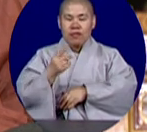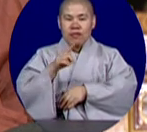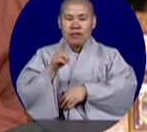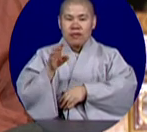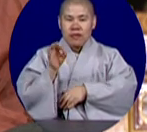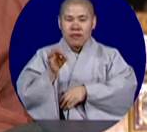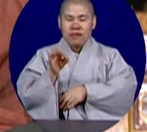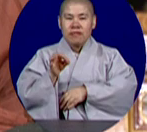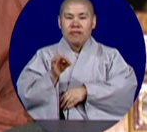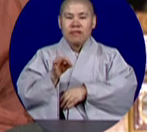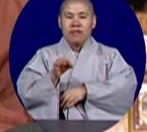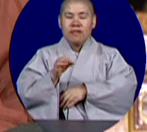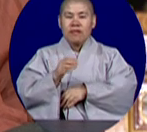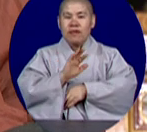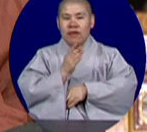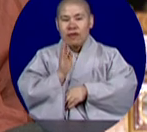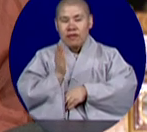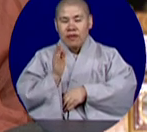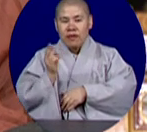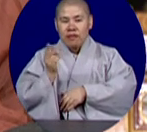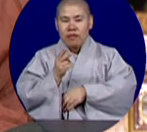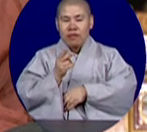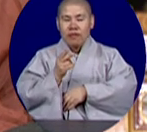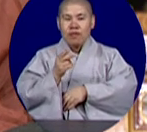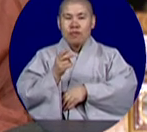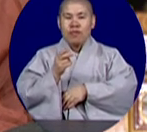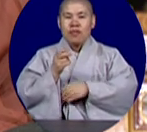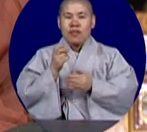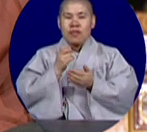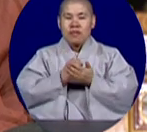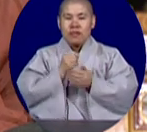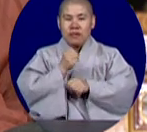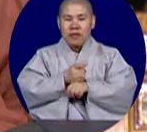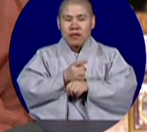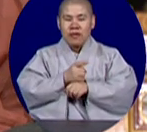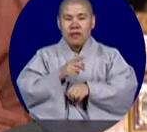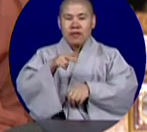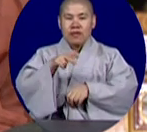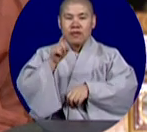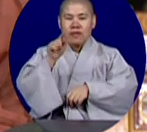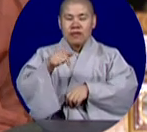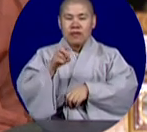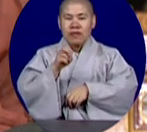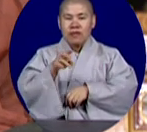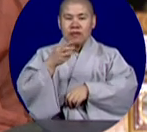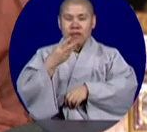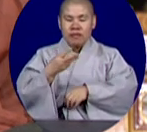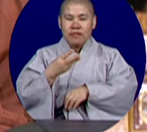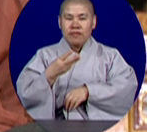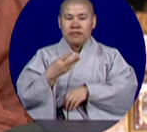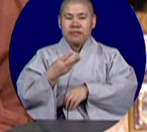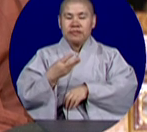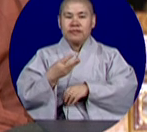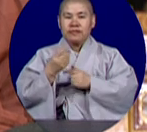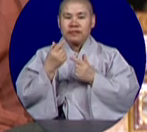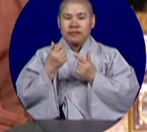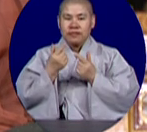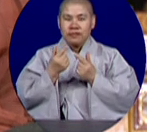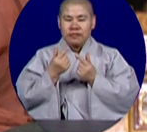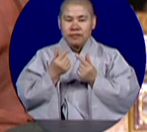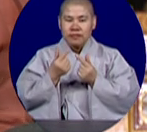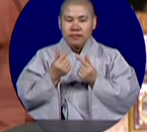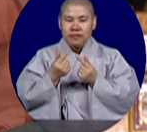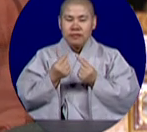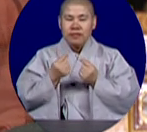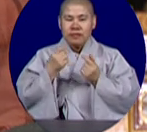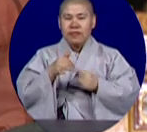실제. 열반, 법성, 정멸. 이제 이런 것들이